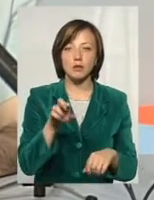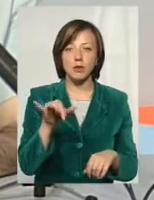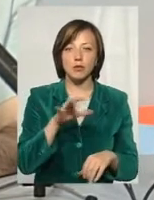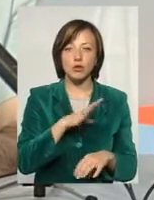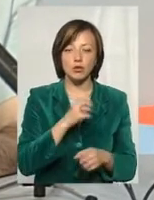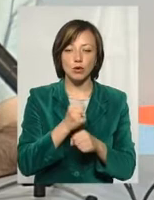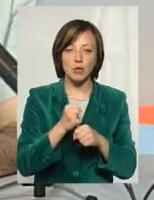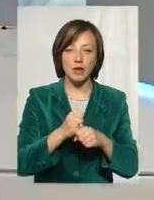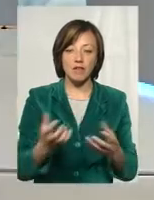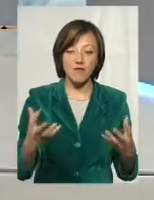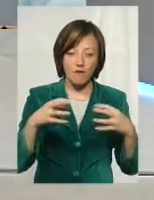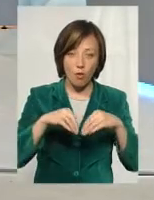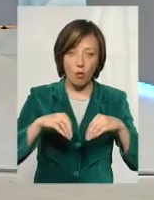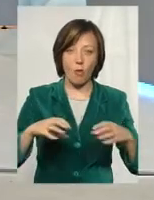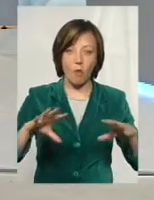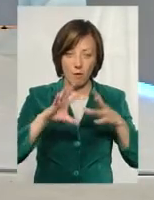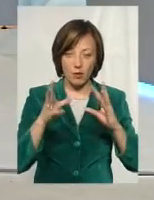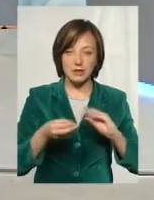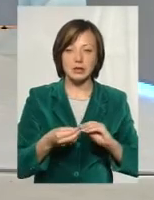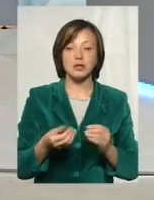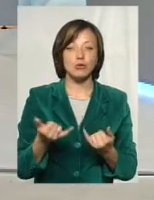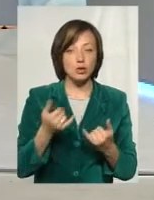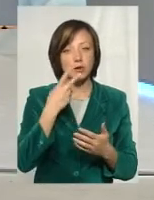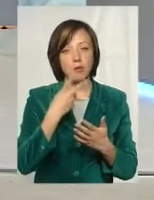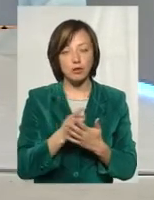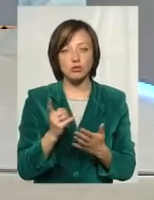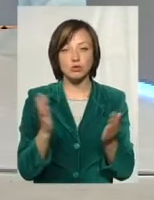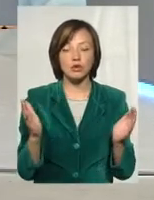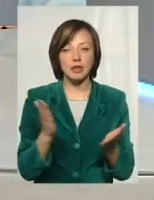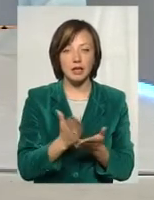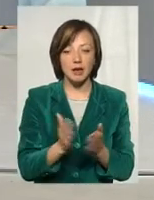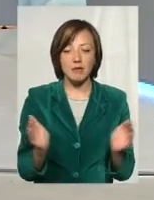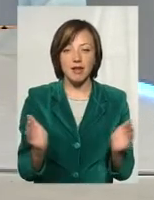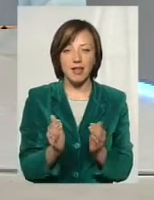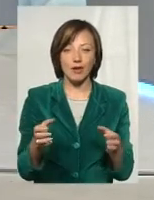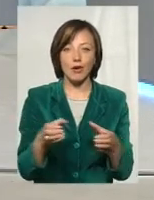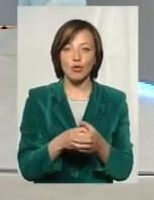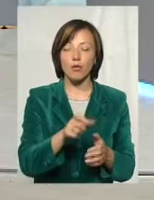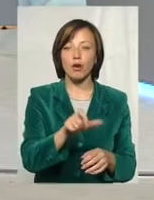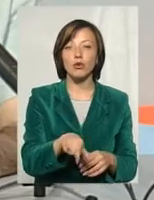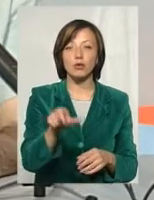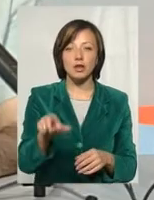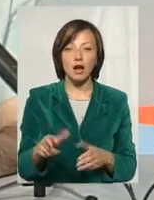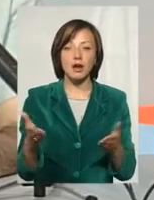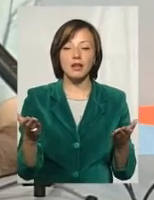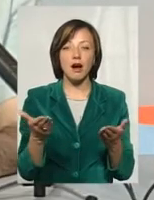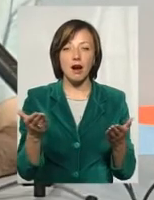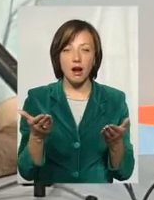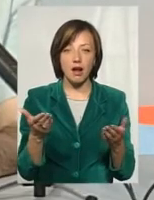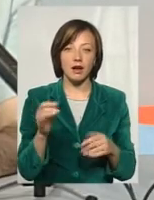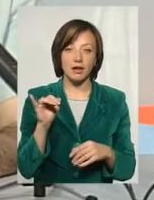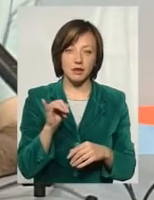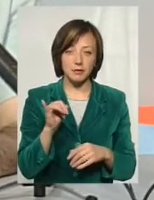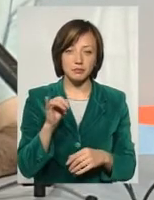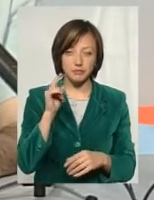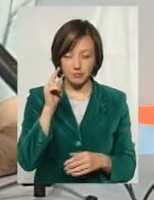зробити в комплексі. Але на сьогодні ми бачимо, що є маленька група людей, яка, власне, напевно,